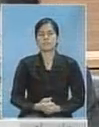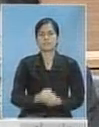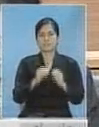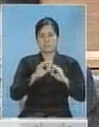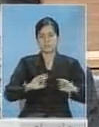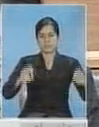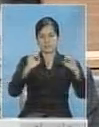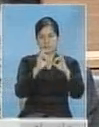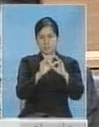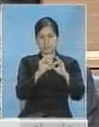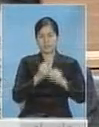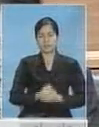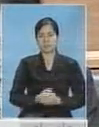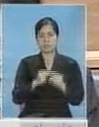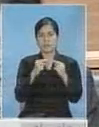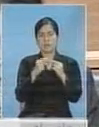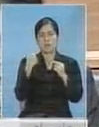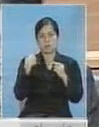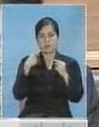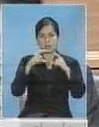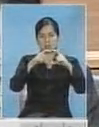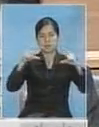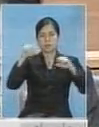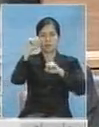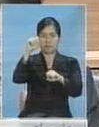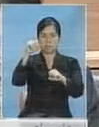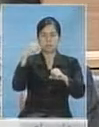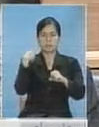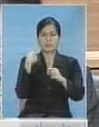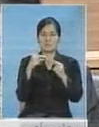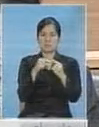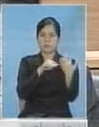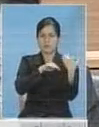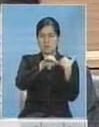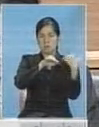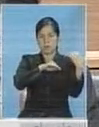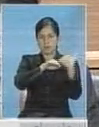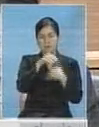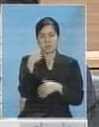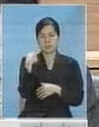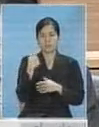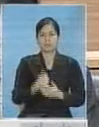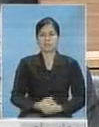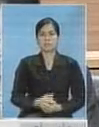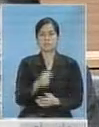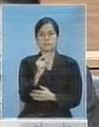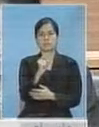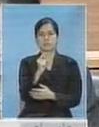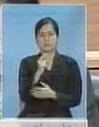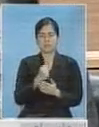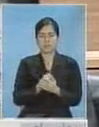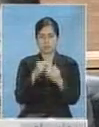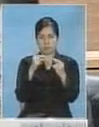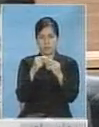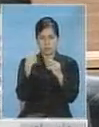ป้ายจราจรของกรมทางหลวงทางยูเทิร์นจะมีป้ายจราจรไปตั้งอยู่หัวมุมแล้วทำเป็นตัวล